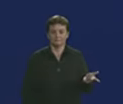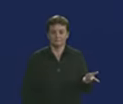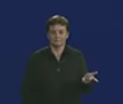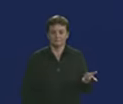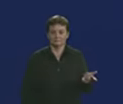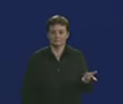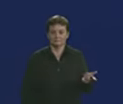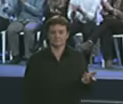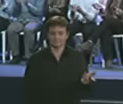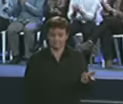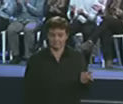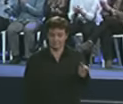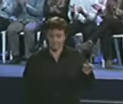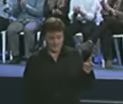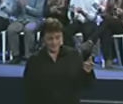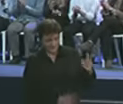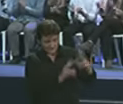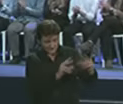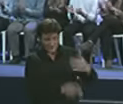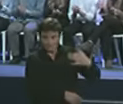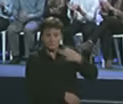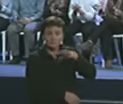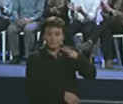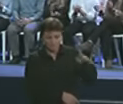Il fallait un manuel pour comprendre ce qu'il disait.